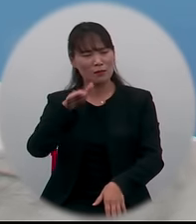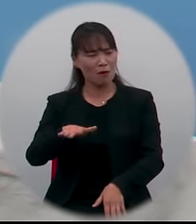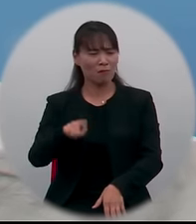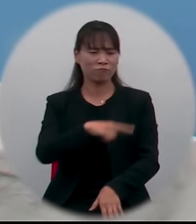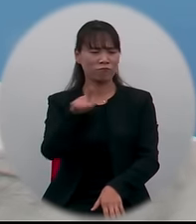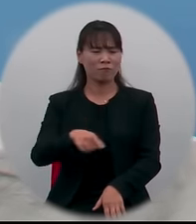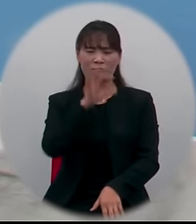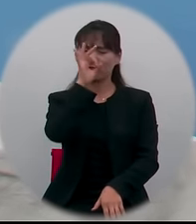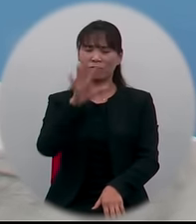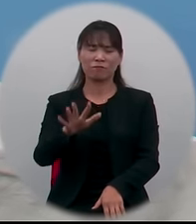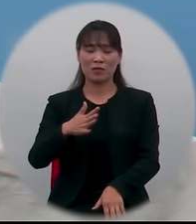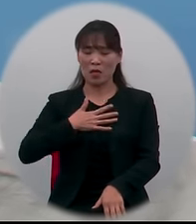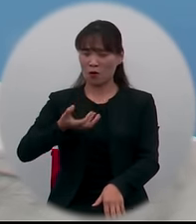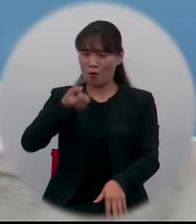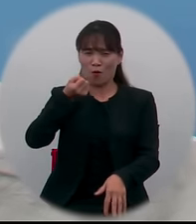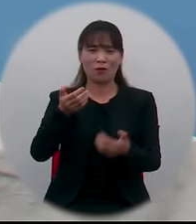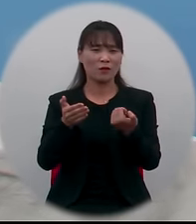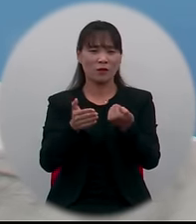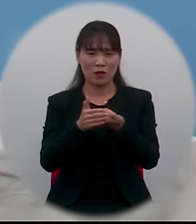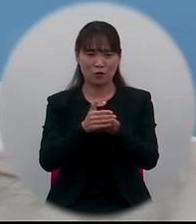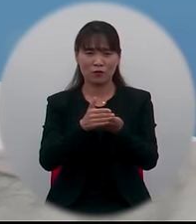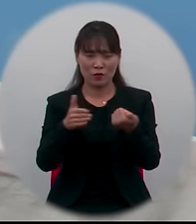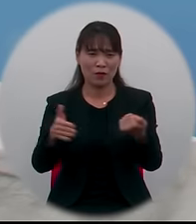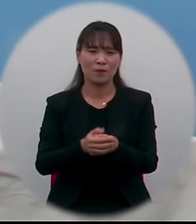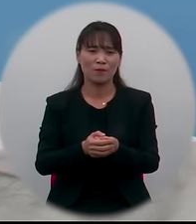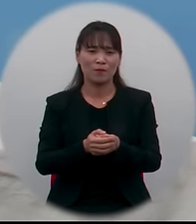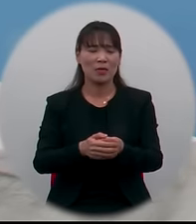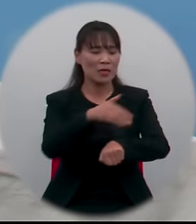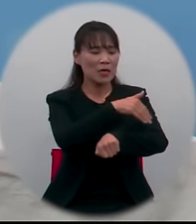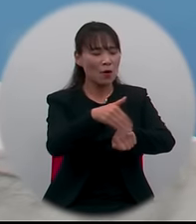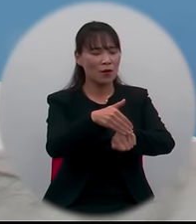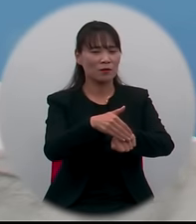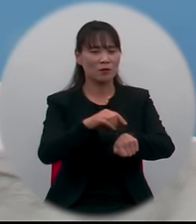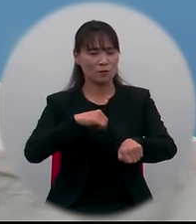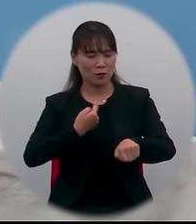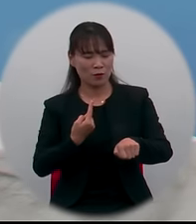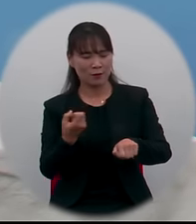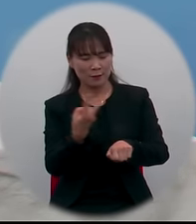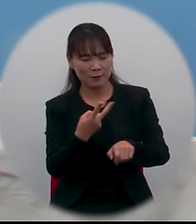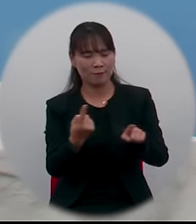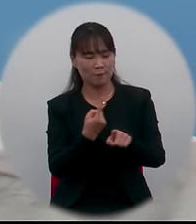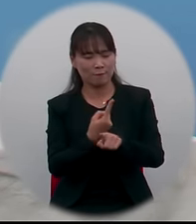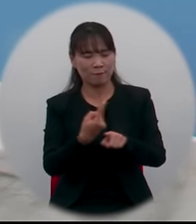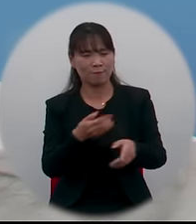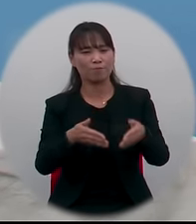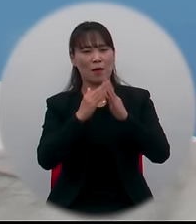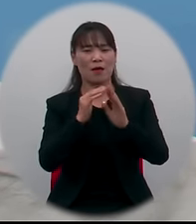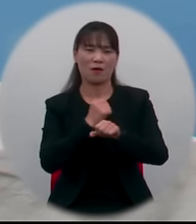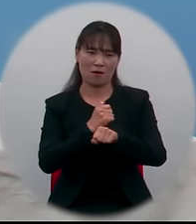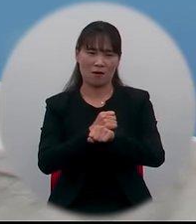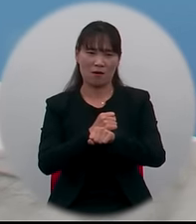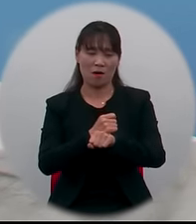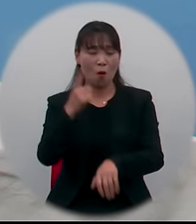말이 돼 어쨌든 내 거잖아라고 생각하면서 계획을 스스로 재설정을 해요 이유는 소유권자가